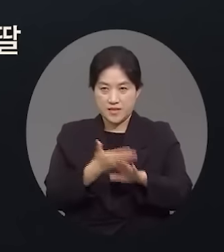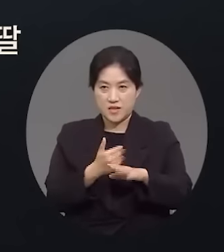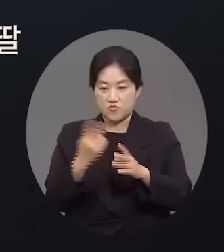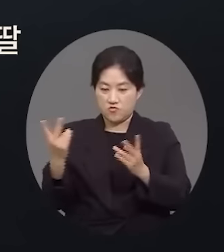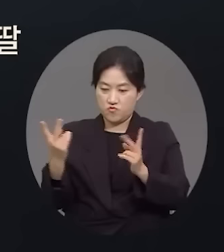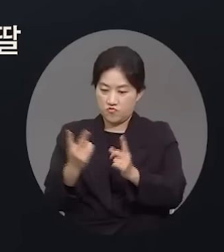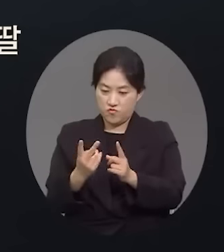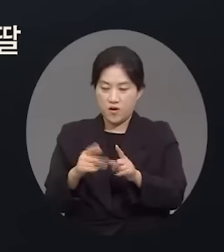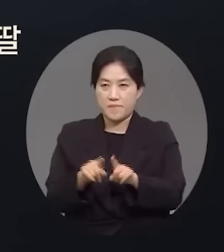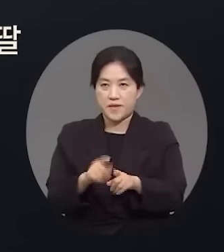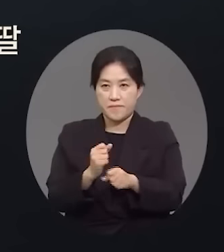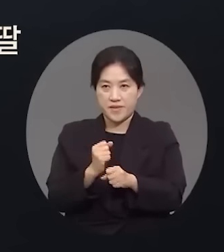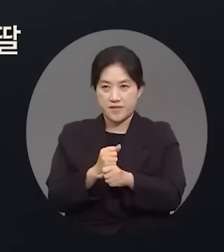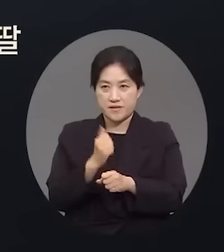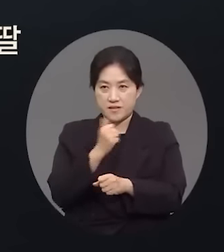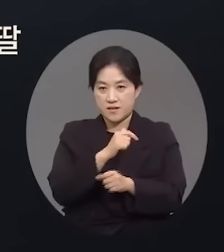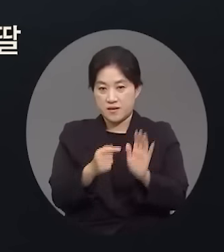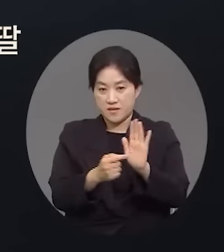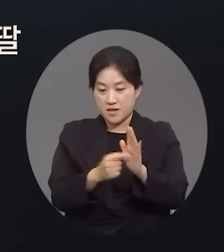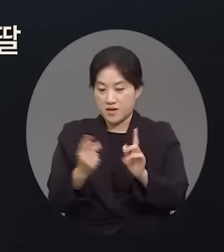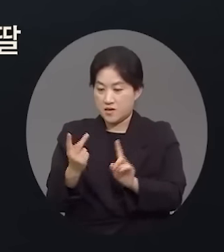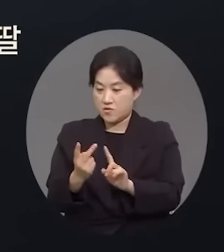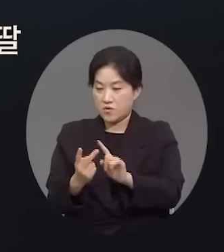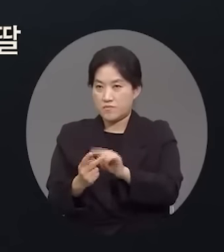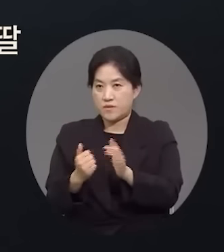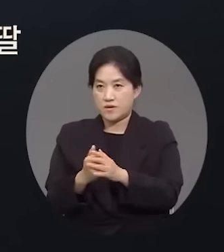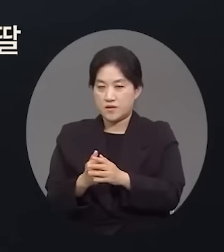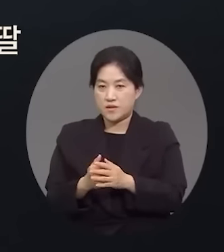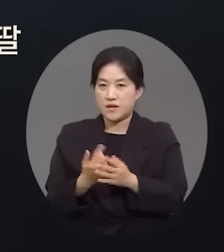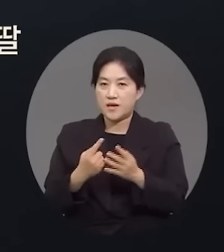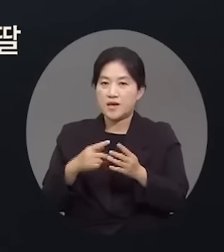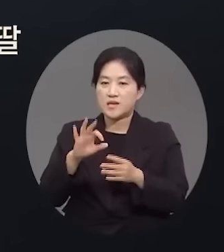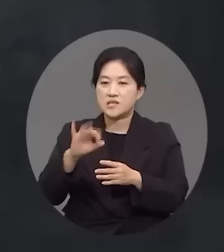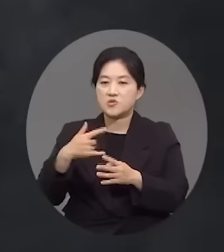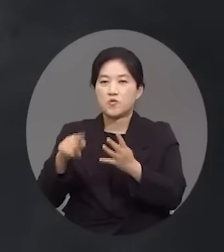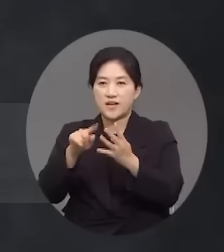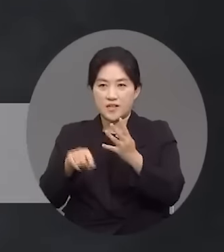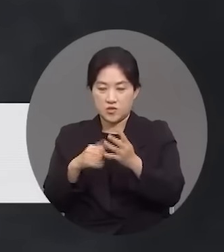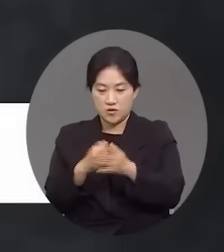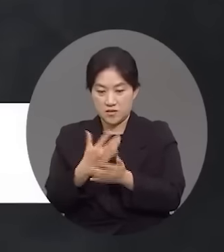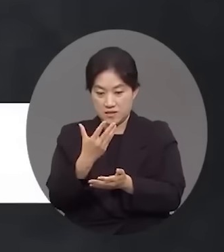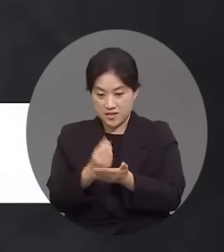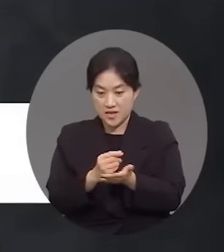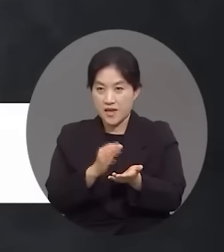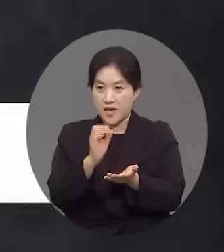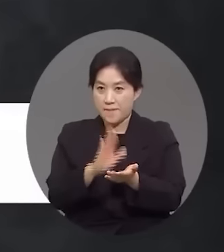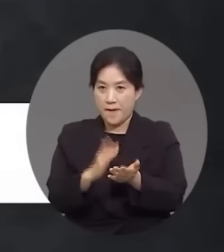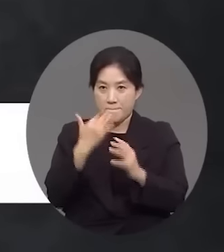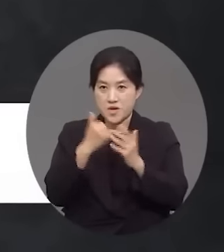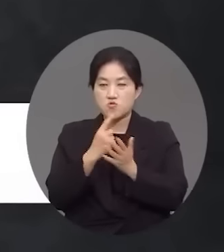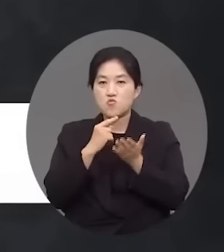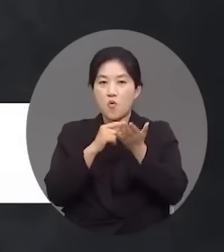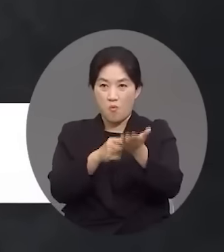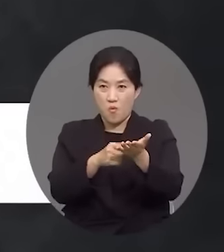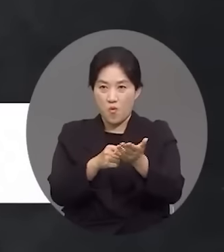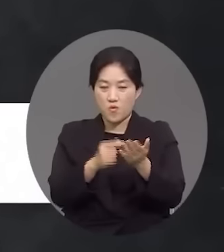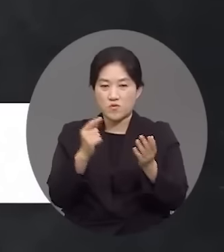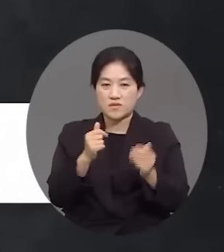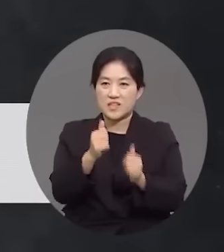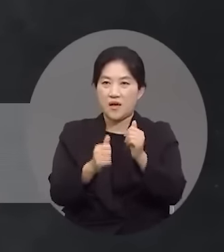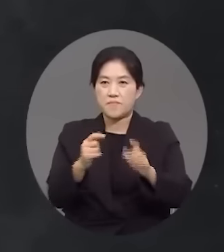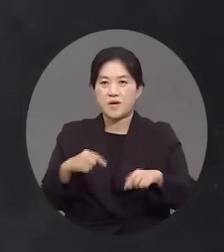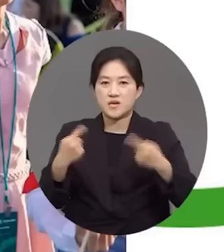명과 만들었다고 소개돼 있는데 그 두 명은 이종 사촌입니다이 앱은 미국의 공모대회 두 곳에도